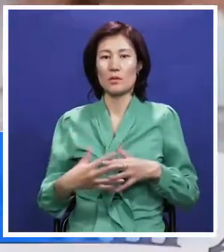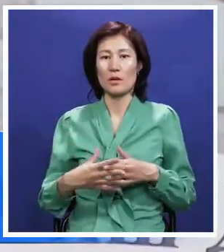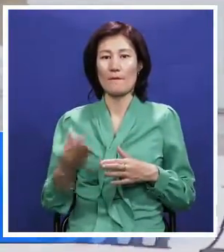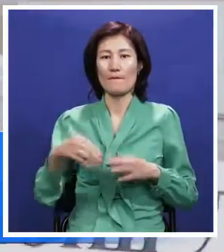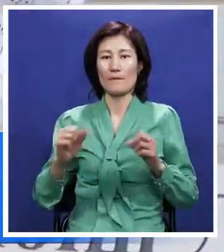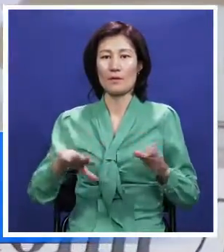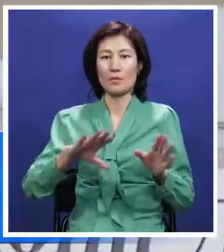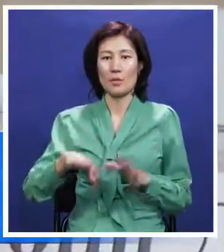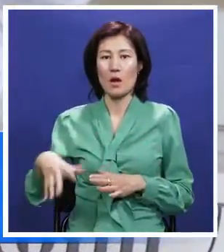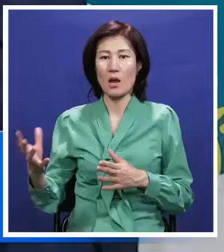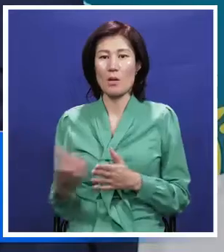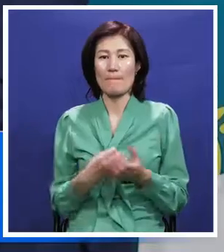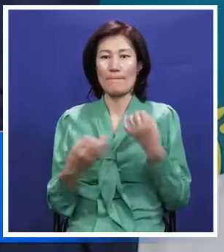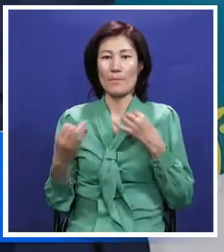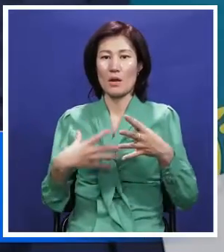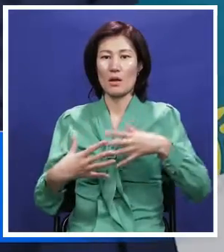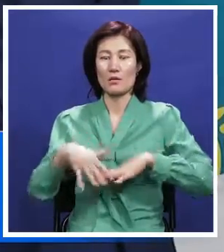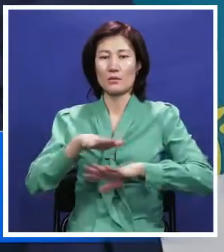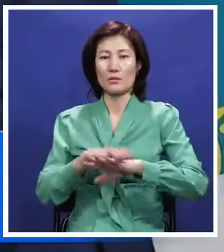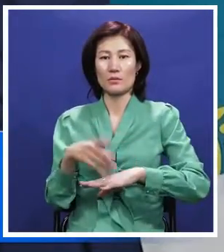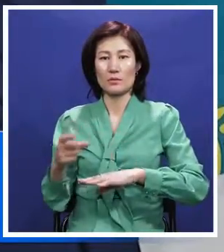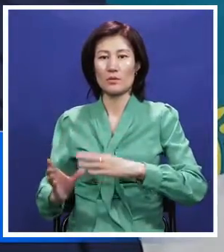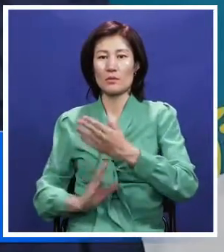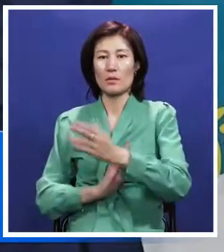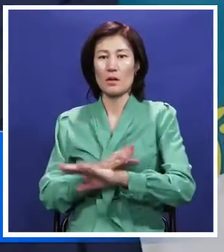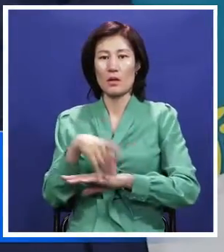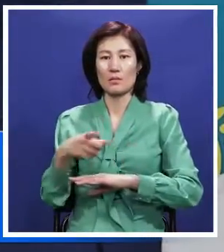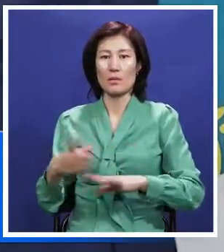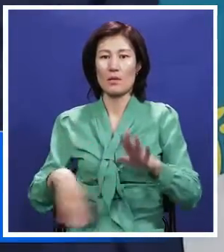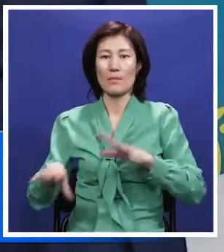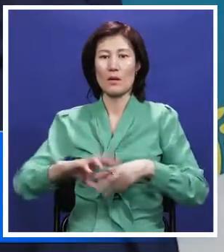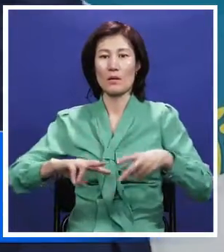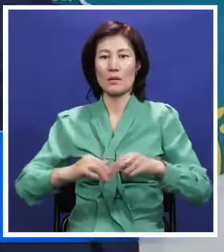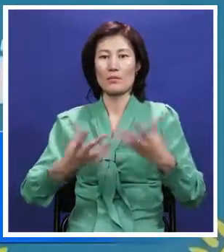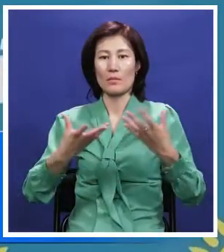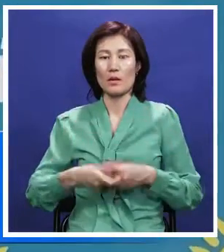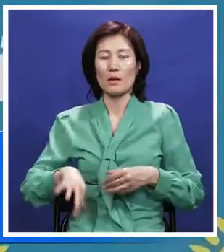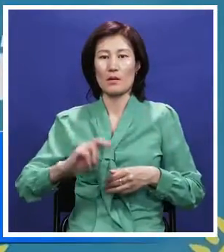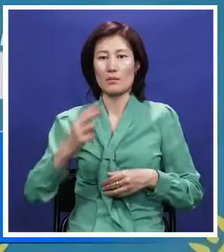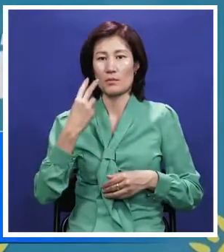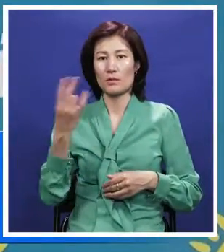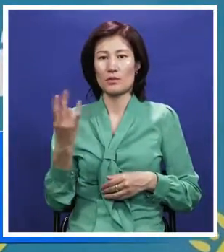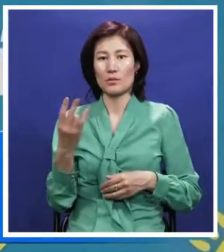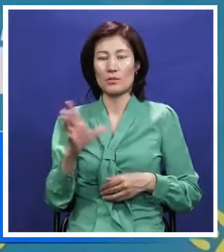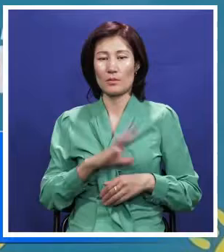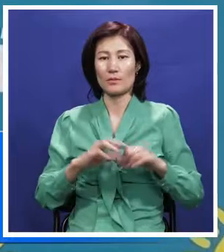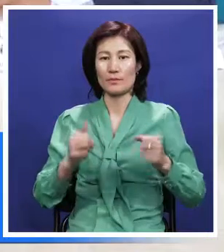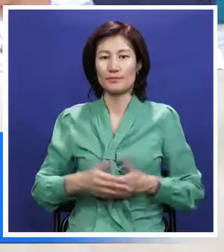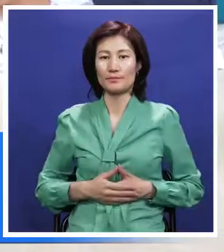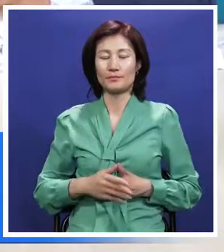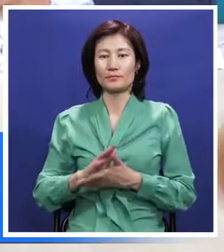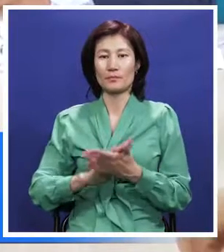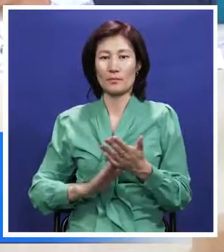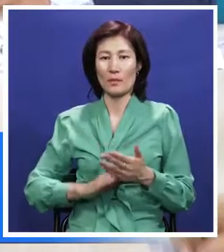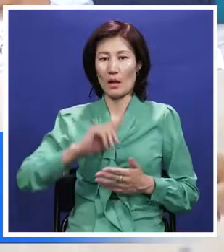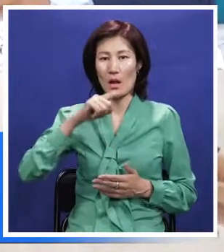ауданындағы филиалында өткен қабылдауға аудан тұрғындары келді. Азаматтардың басты мәселесі әлеуметтік қажеттілікке тіреліп тұр.